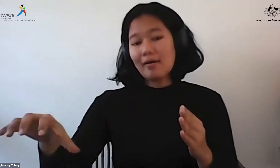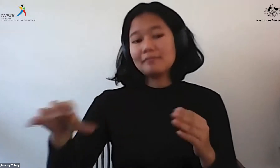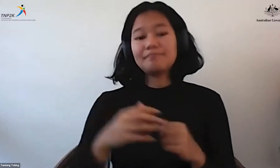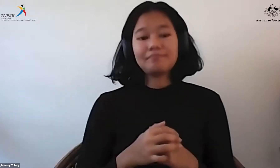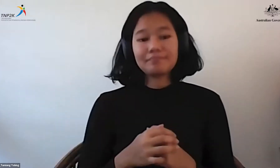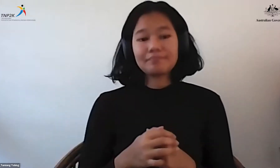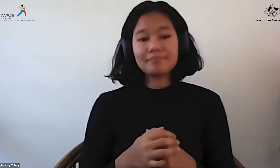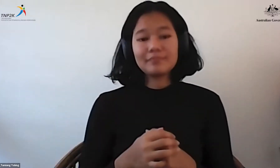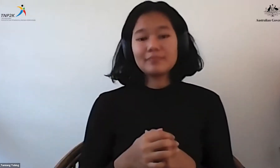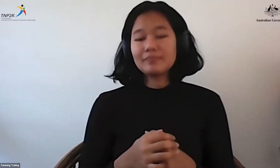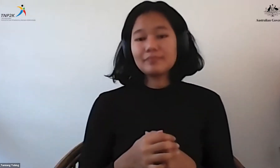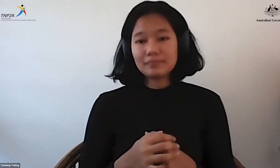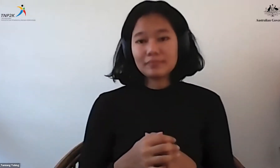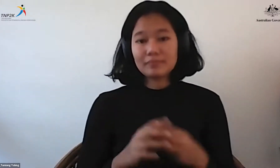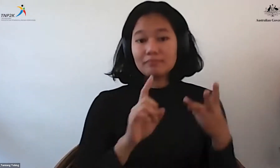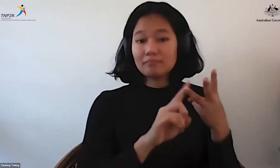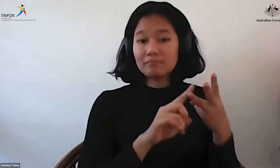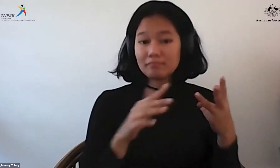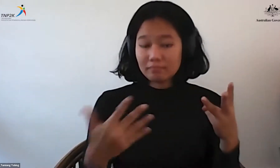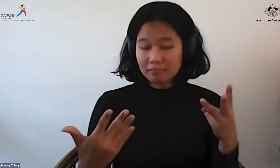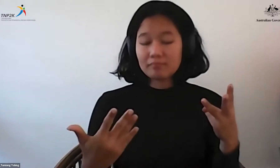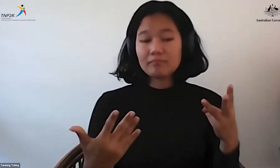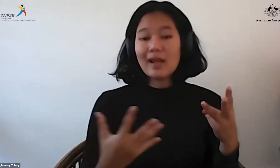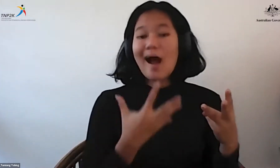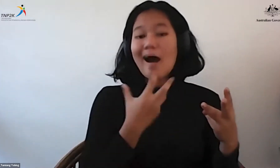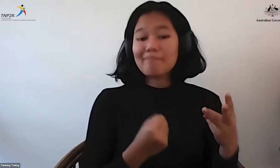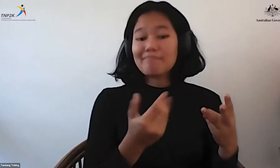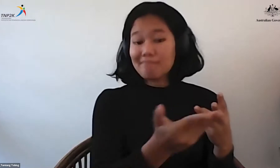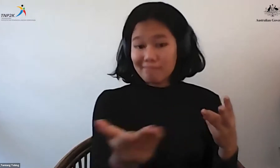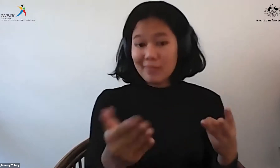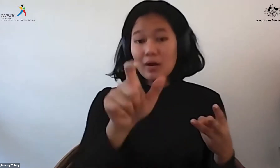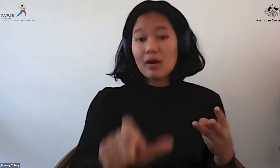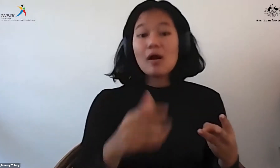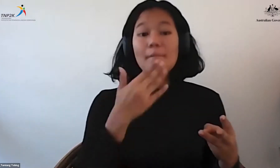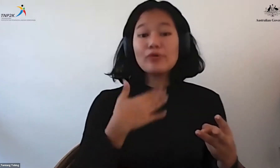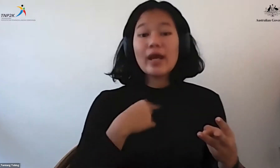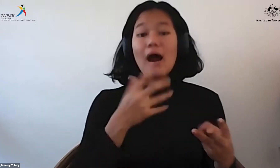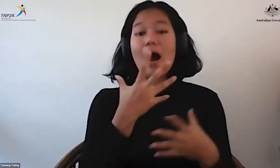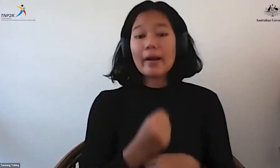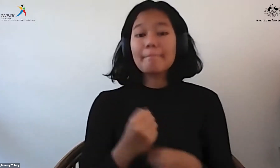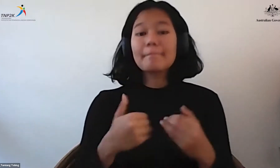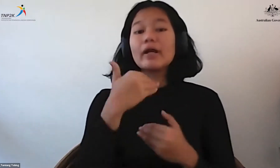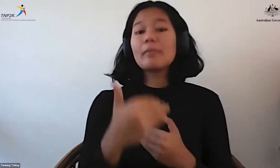Itu seperti apa? Dan yang ketiga adalah harapan yang mereka inginkan ke depan agar usaha itu